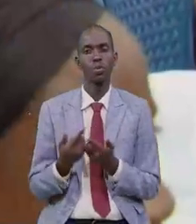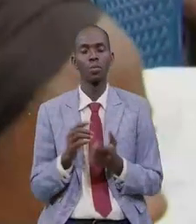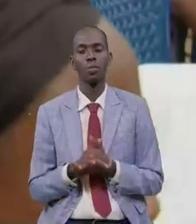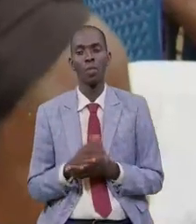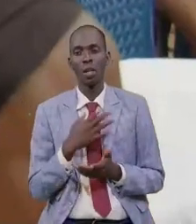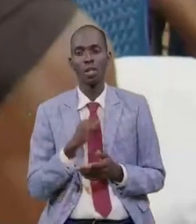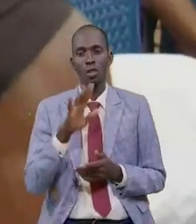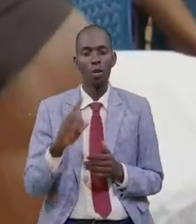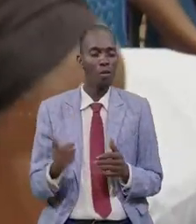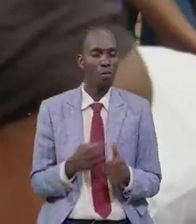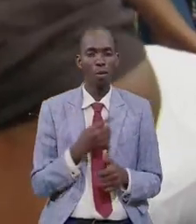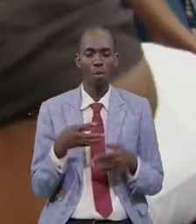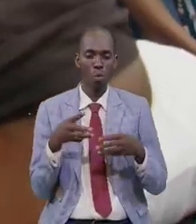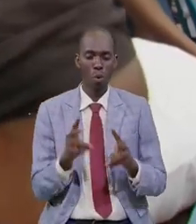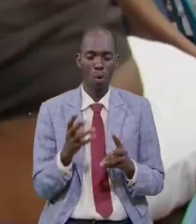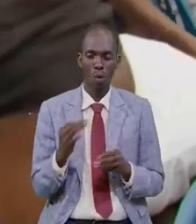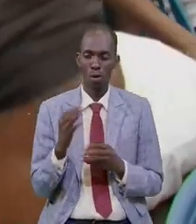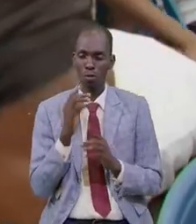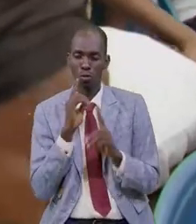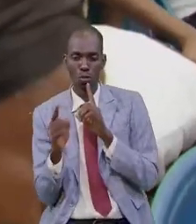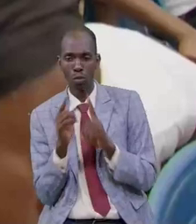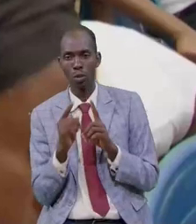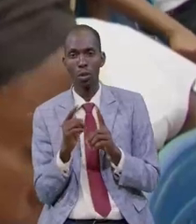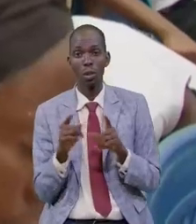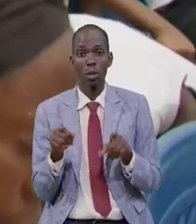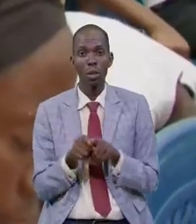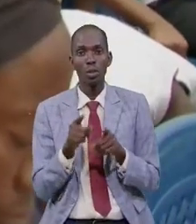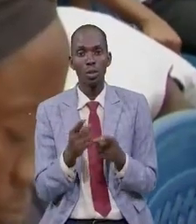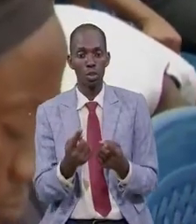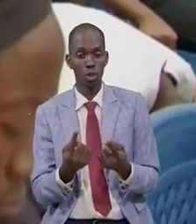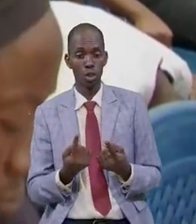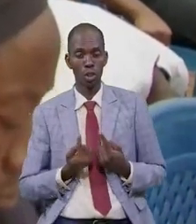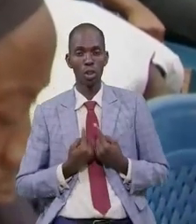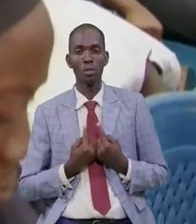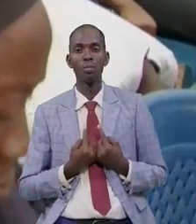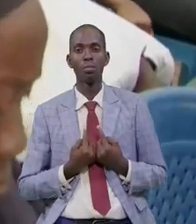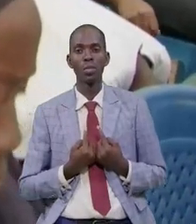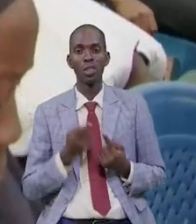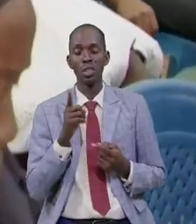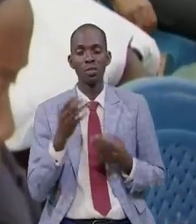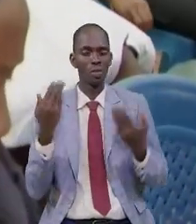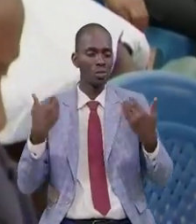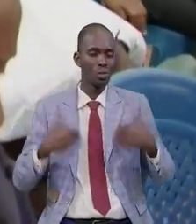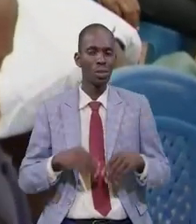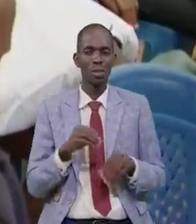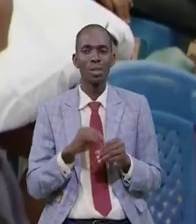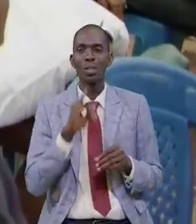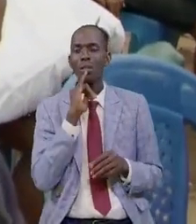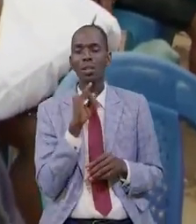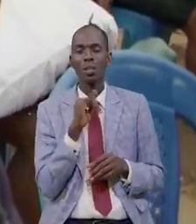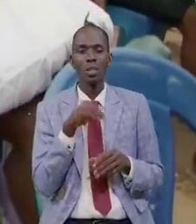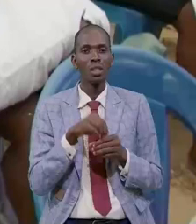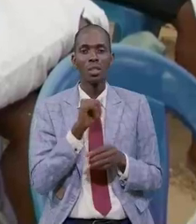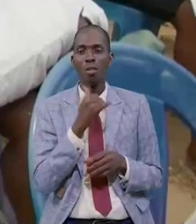compte ils ont déjà une impression de toi comme tu es entré si tu t'as habilles de façon bruante